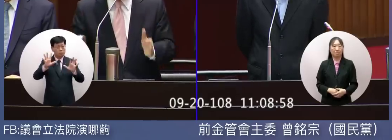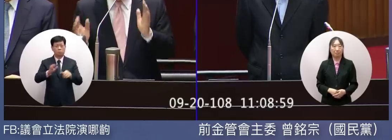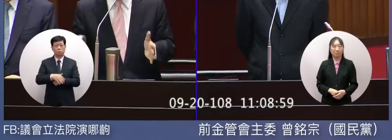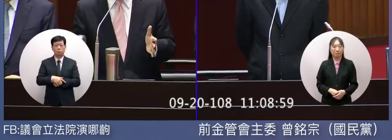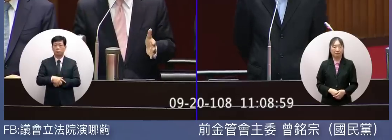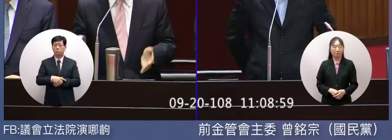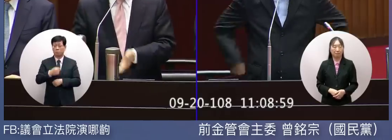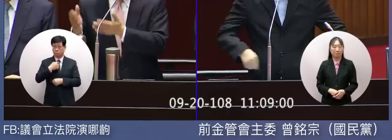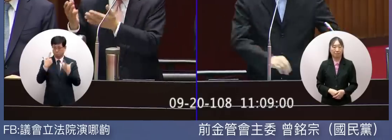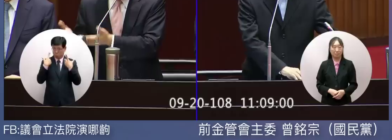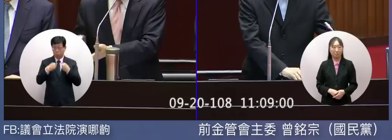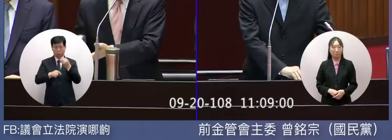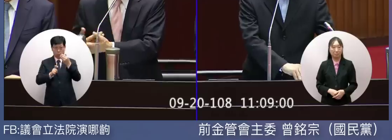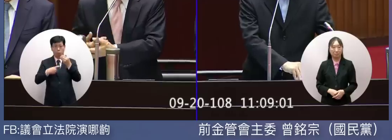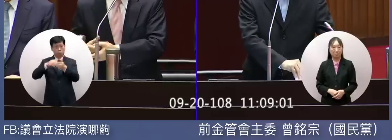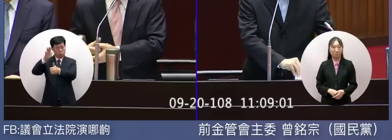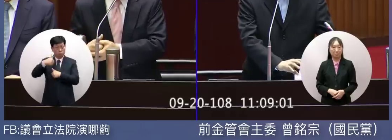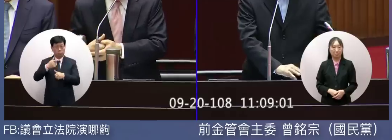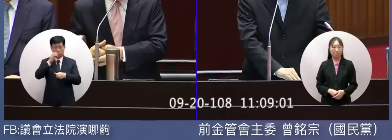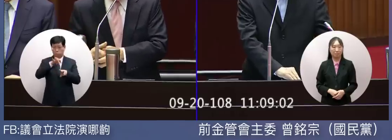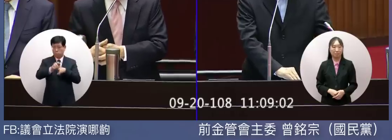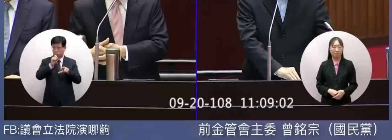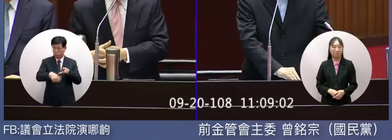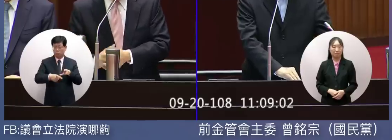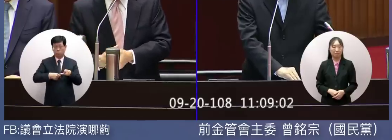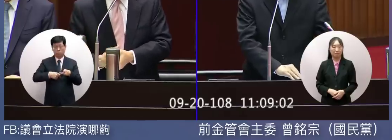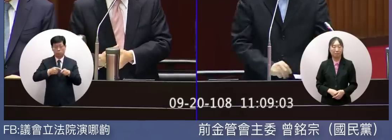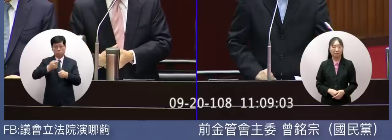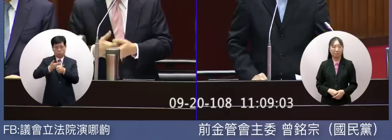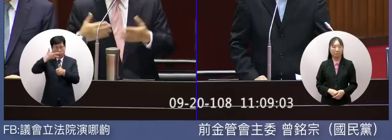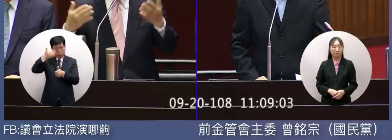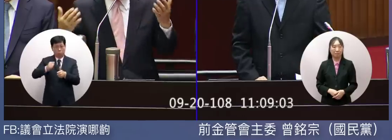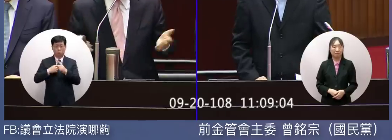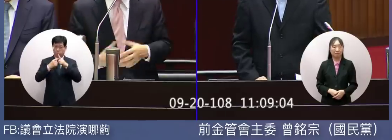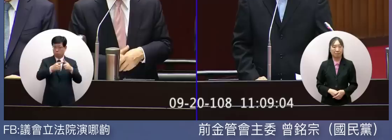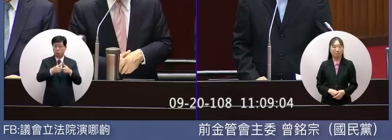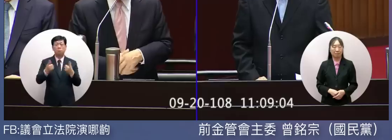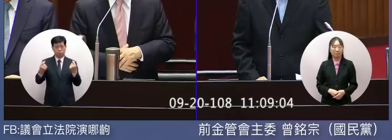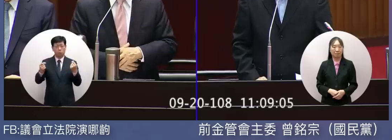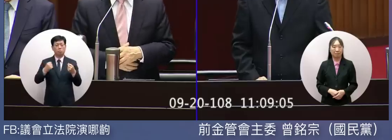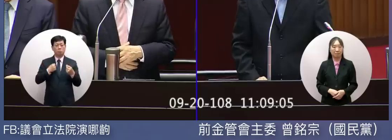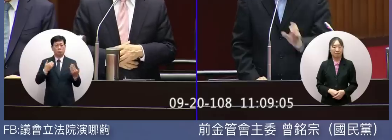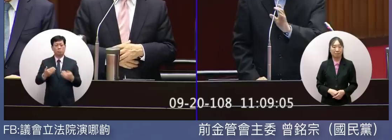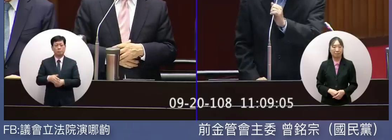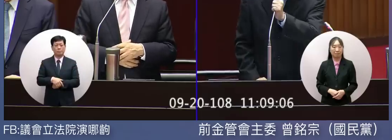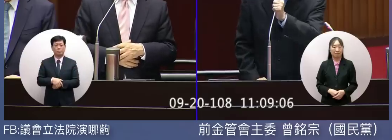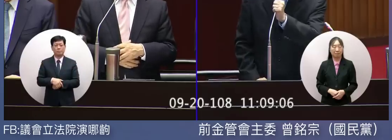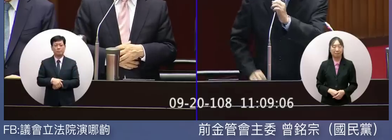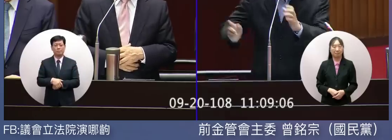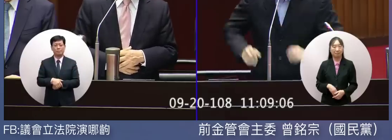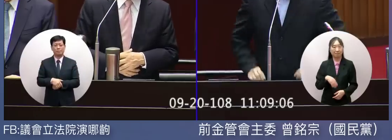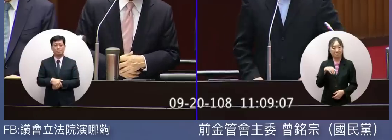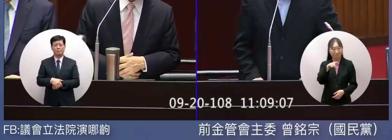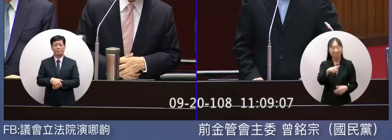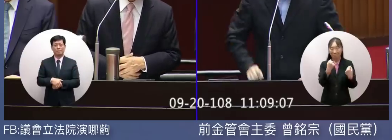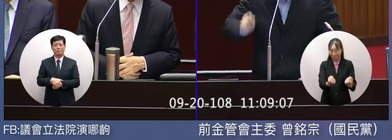所以当天还请得高铁公司董事长在座，所以他始终了解。 院长，